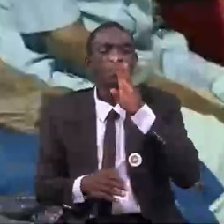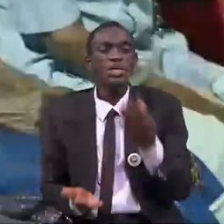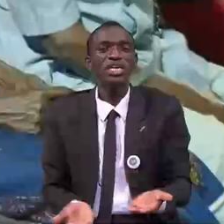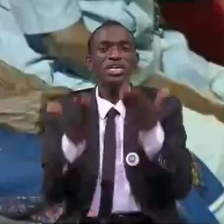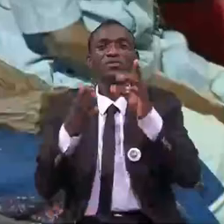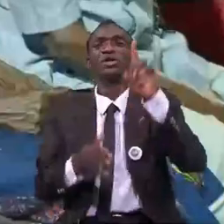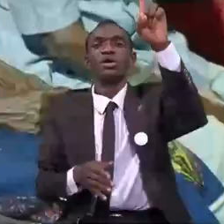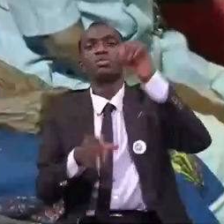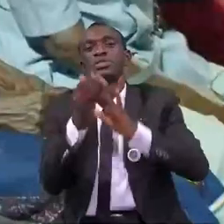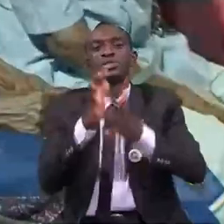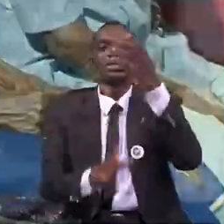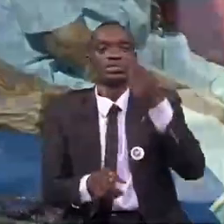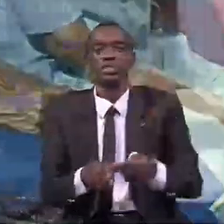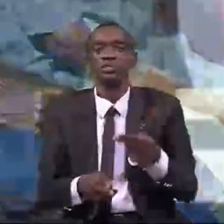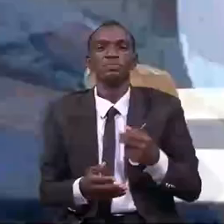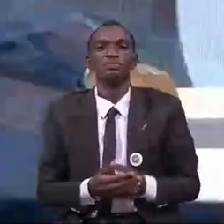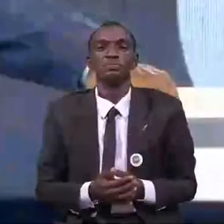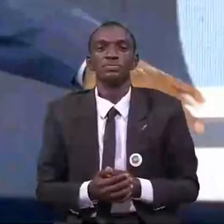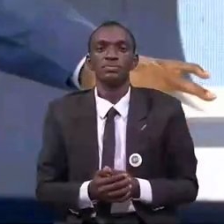vous êtes élevé